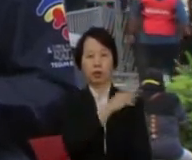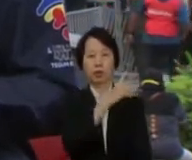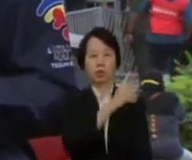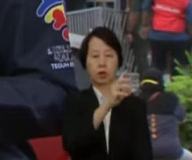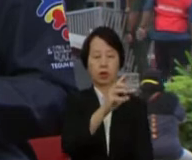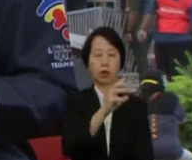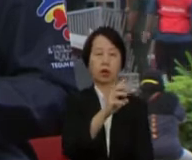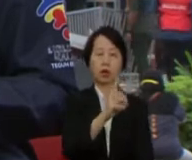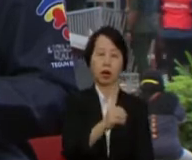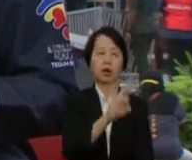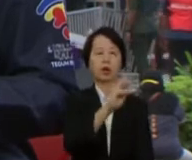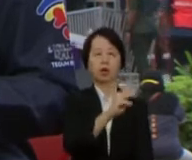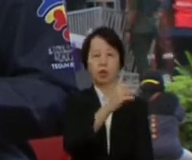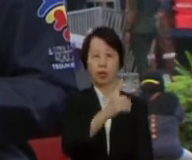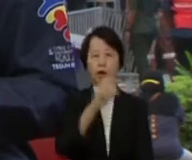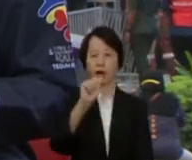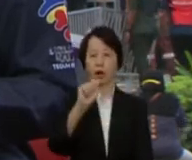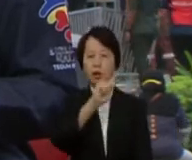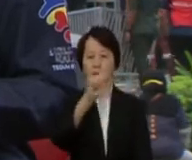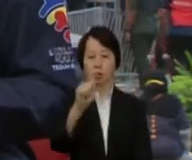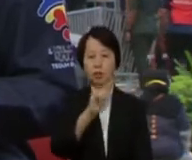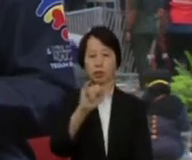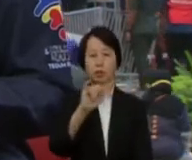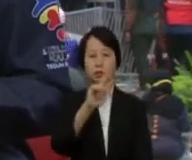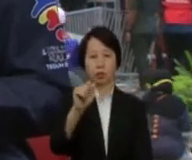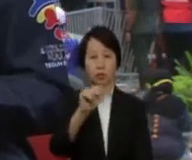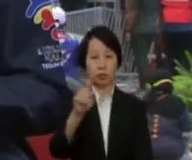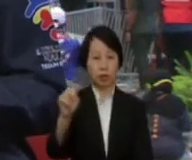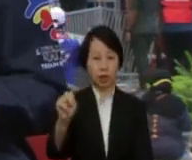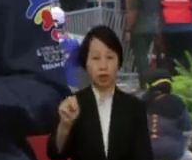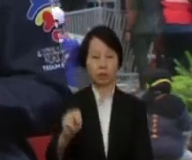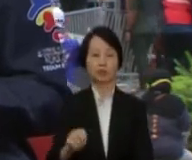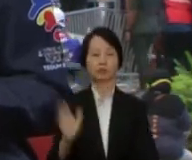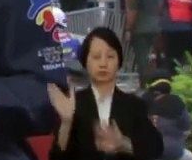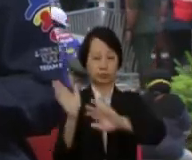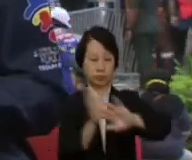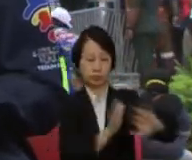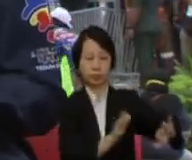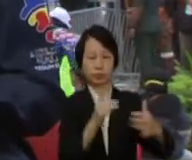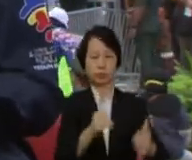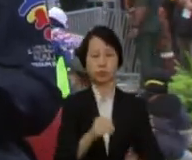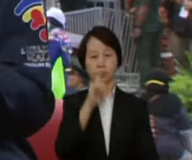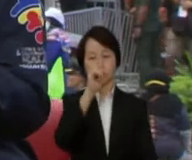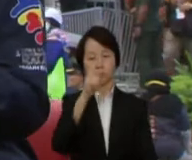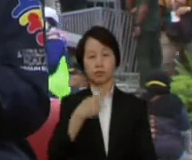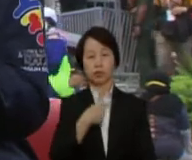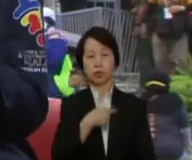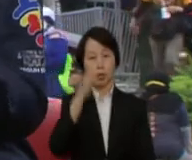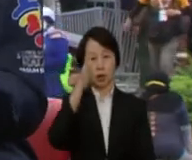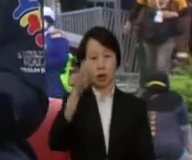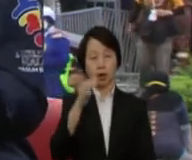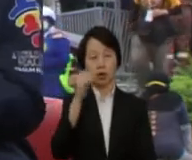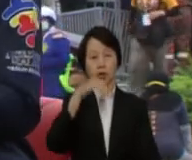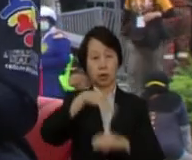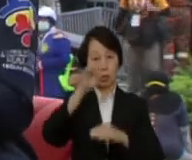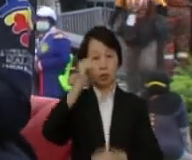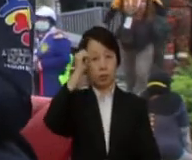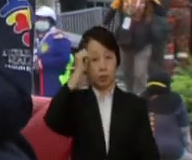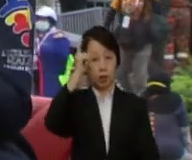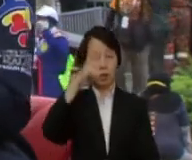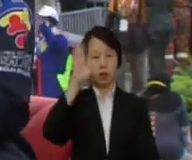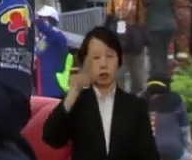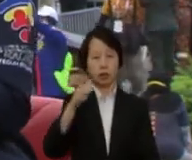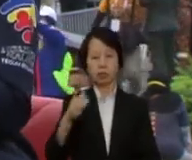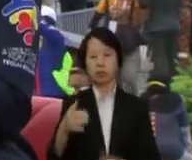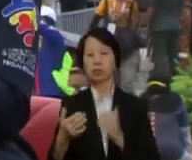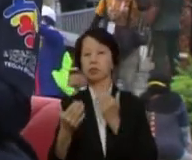Nur Azizan bin Yahaya. Ya, selain daripada kita menyaksikan sambutan Hari Kebangsaan pada hari ini, sebenarnya kita akan lebih memahami dan juga lebih